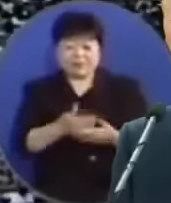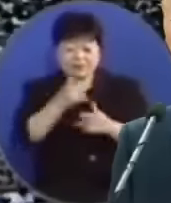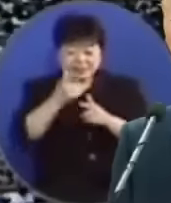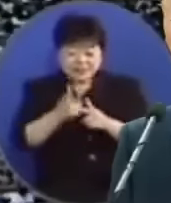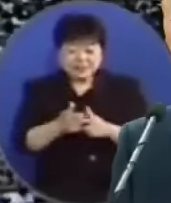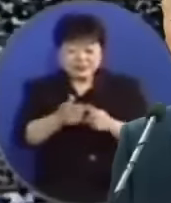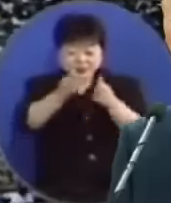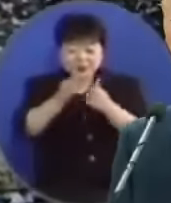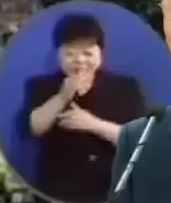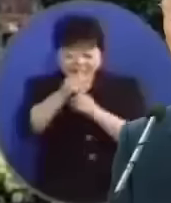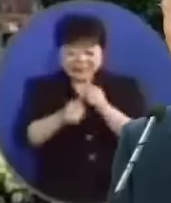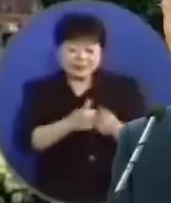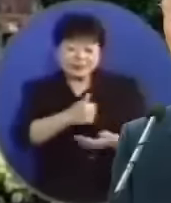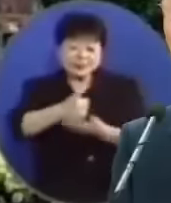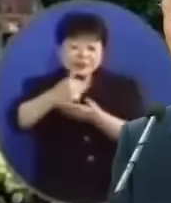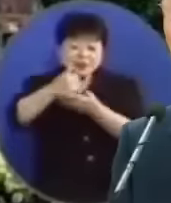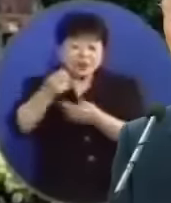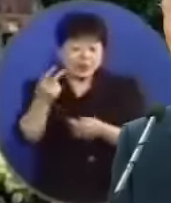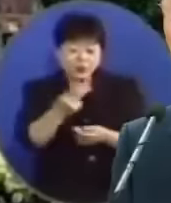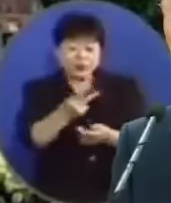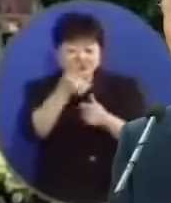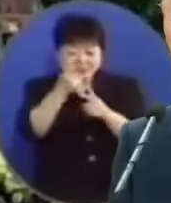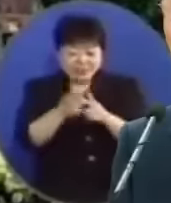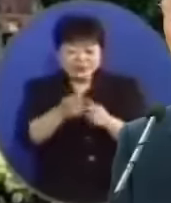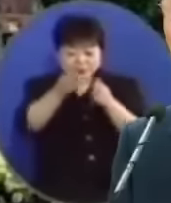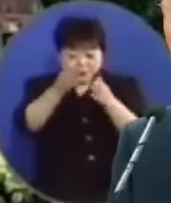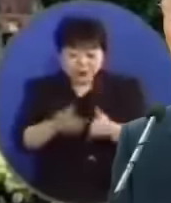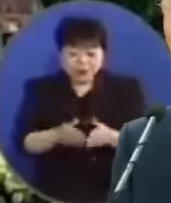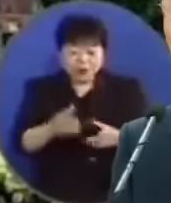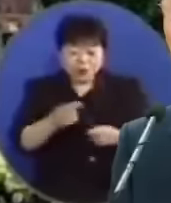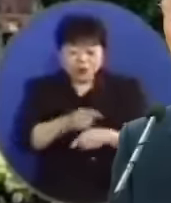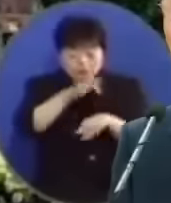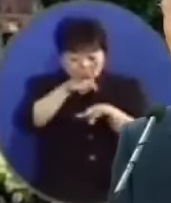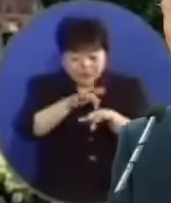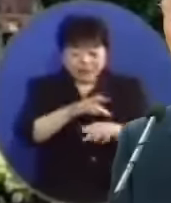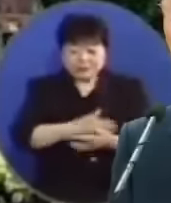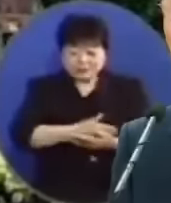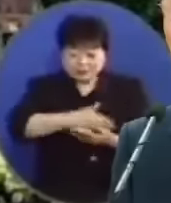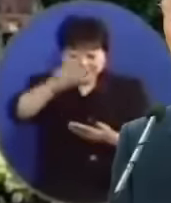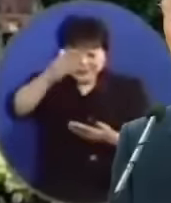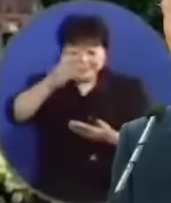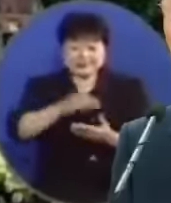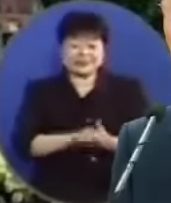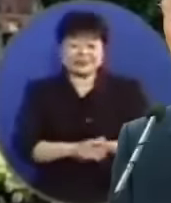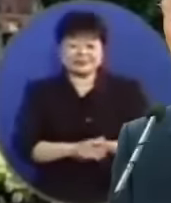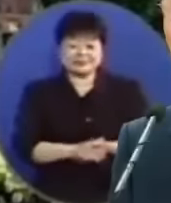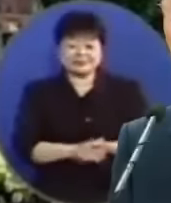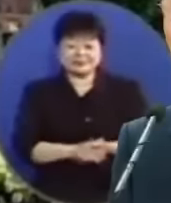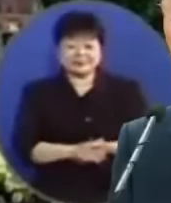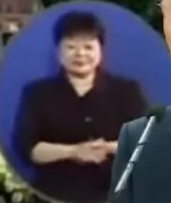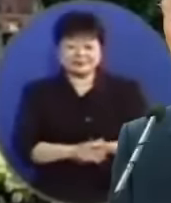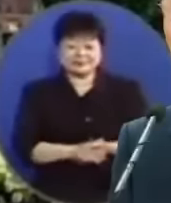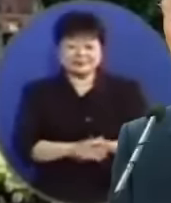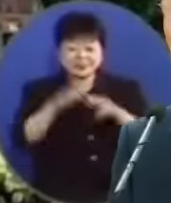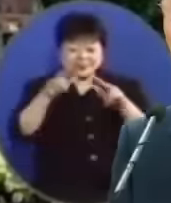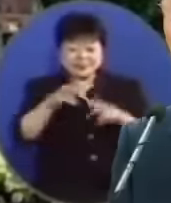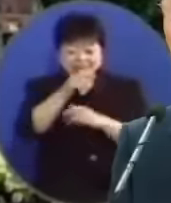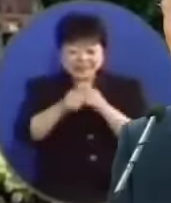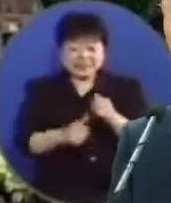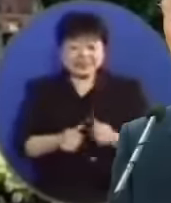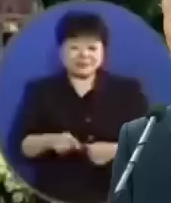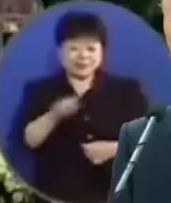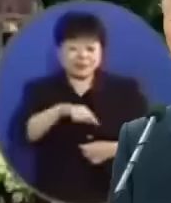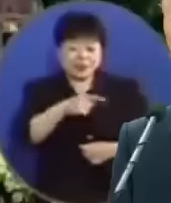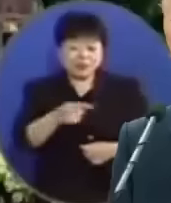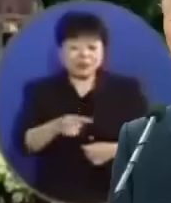예수님 통해서 하나님을 섬길 뿐 아니라 예수님을 통해서 원수 마귀를 쫓아내야 되는 것입니다. 이제 우리는 하나님